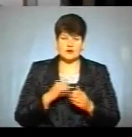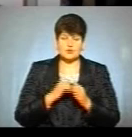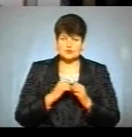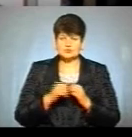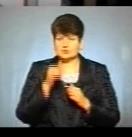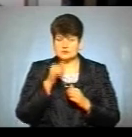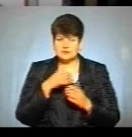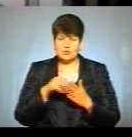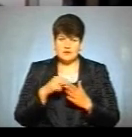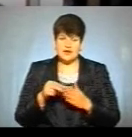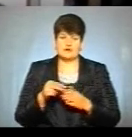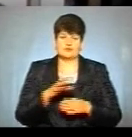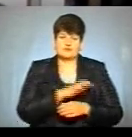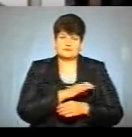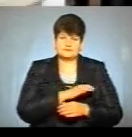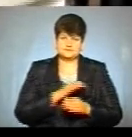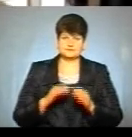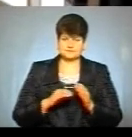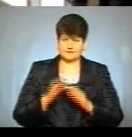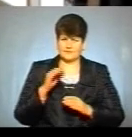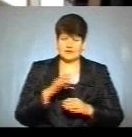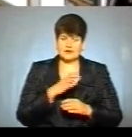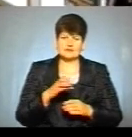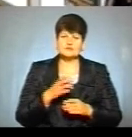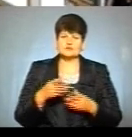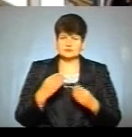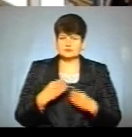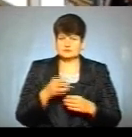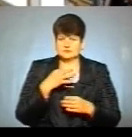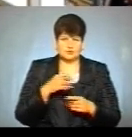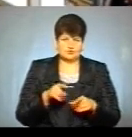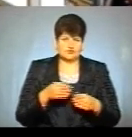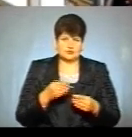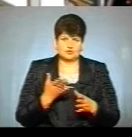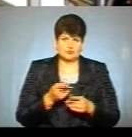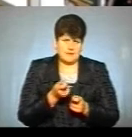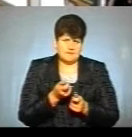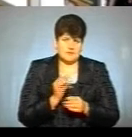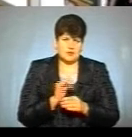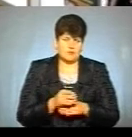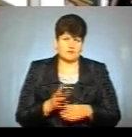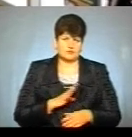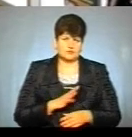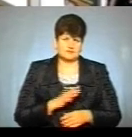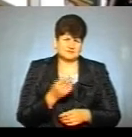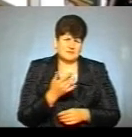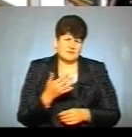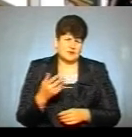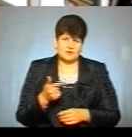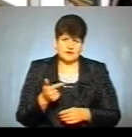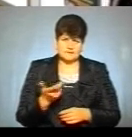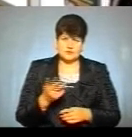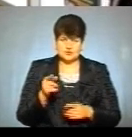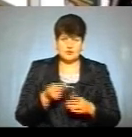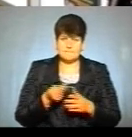безплатні ліки від гіпертонії, гіпертоніку, а ось зараз нічого не дають. Тут вже небольша доплата була, пару гривень, не то, що